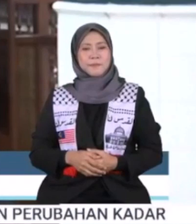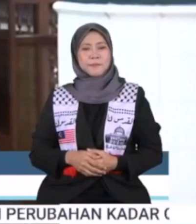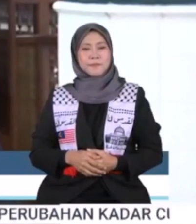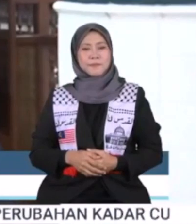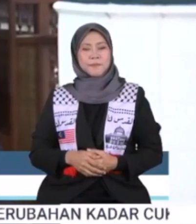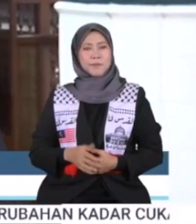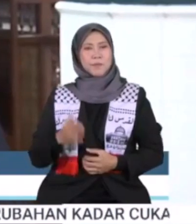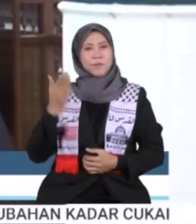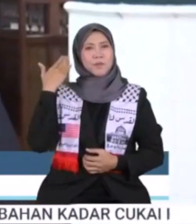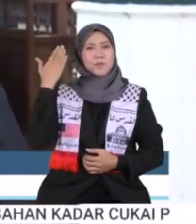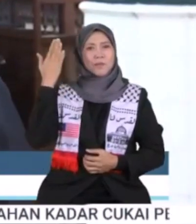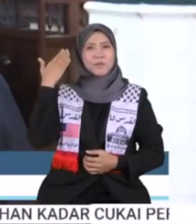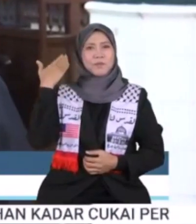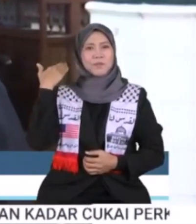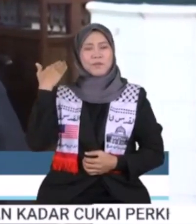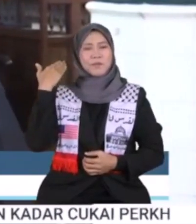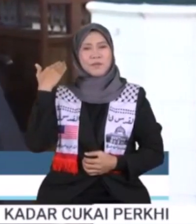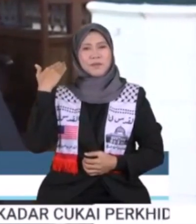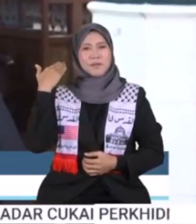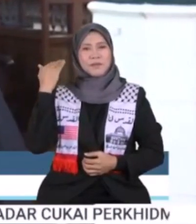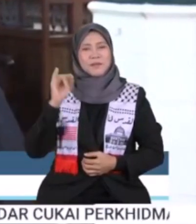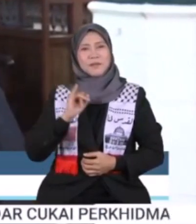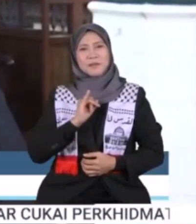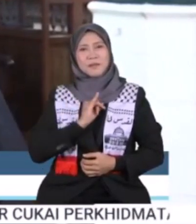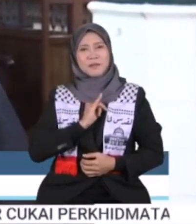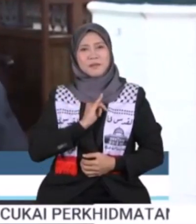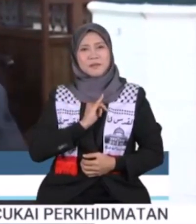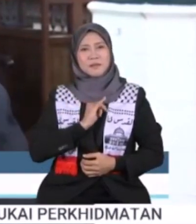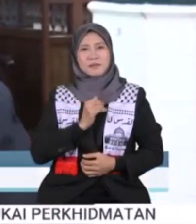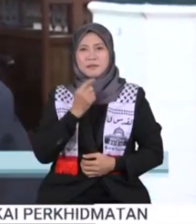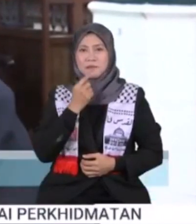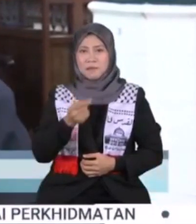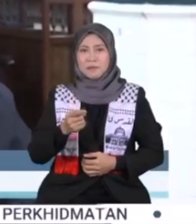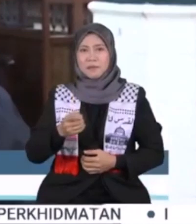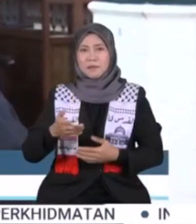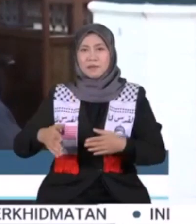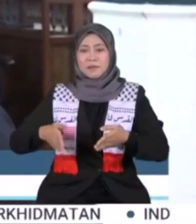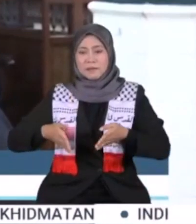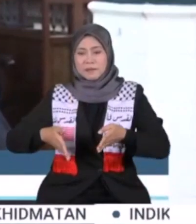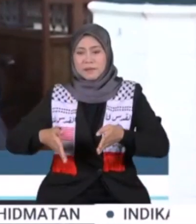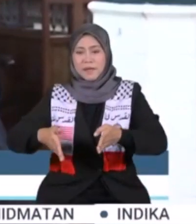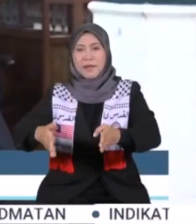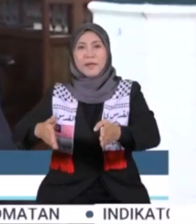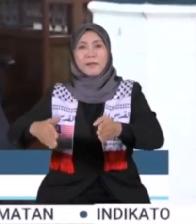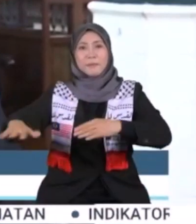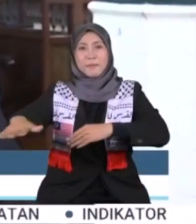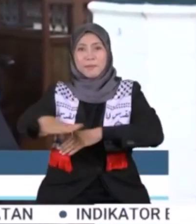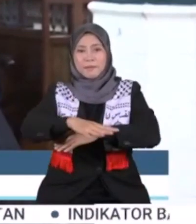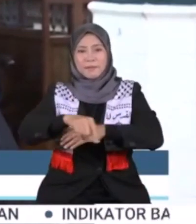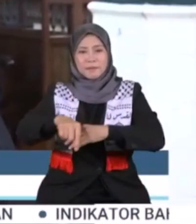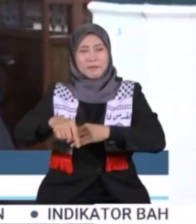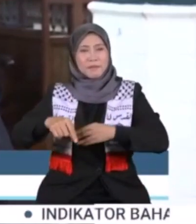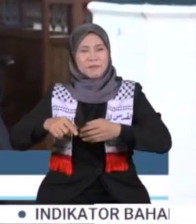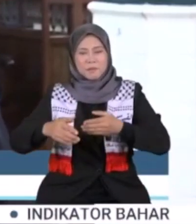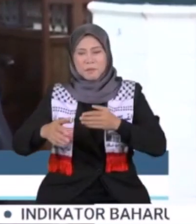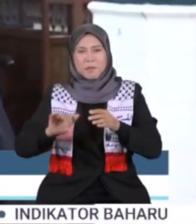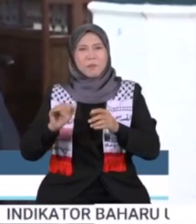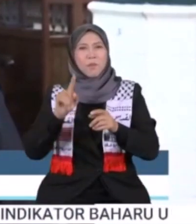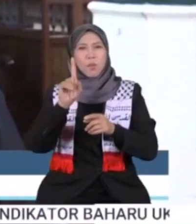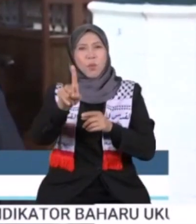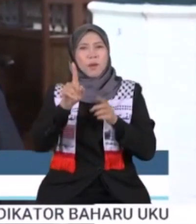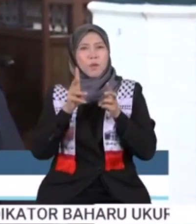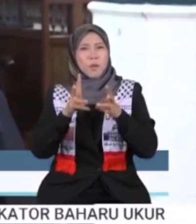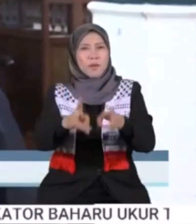Masa itu saya rasa bapa saya dulu cakap jalan pantai ini pun macam jalan satu hala ya. Kereta cuma satu-satu